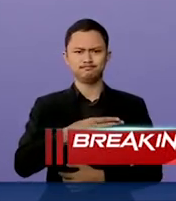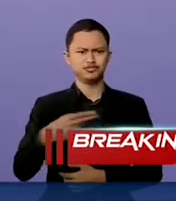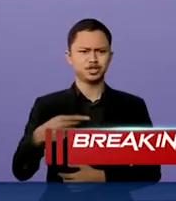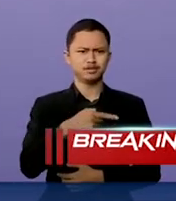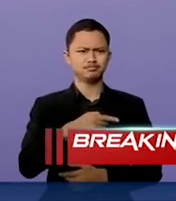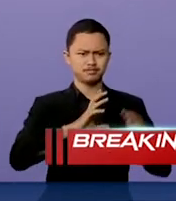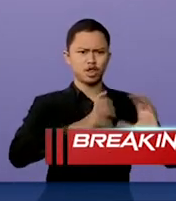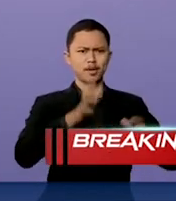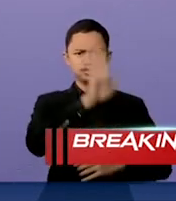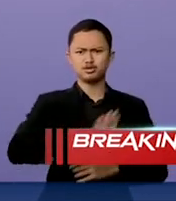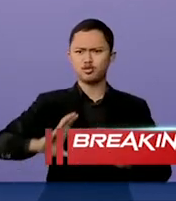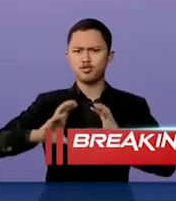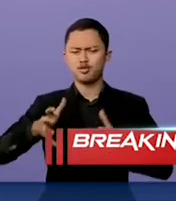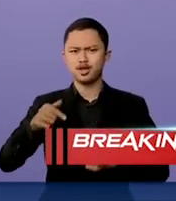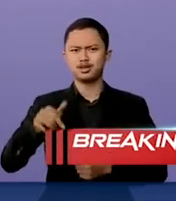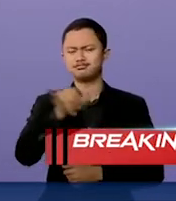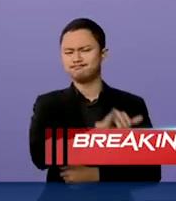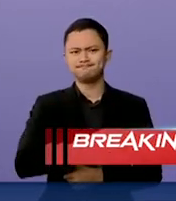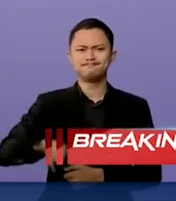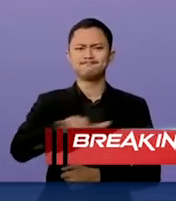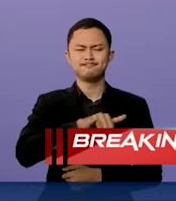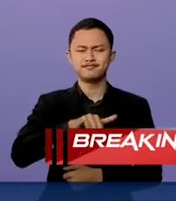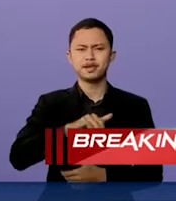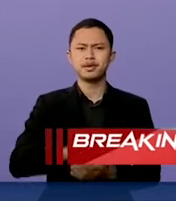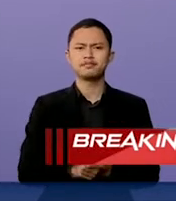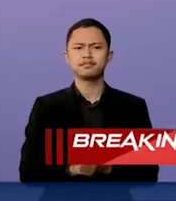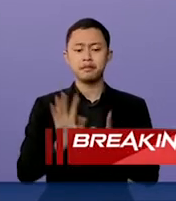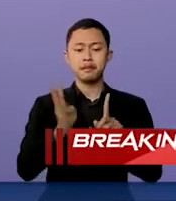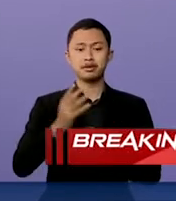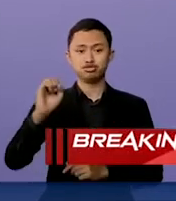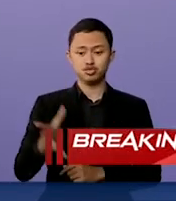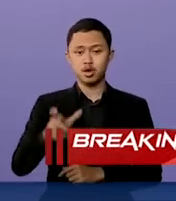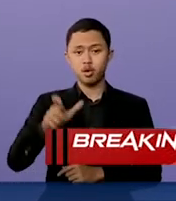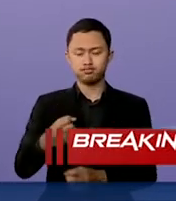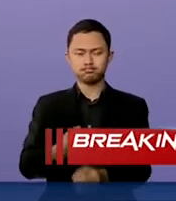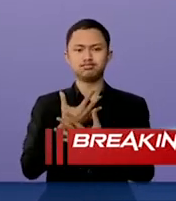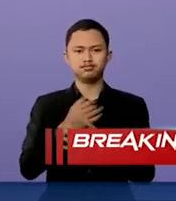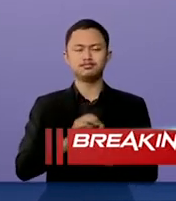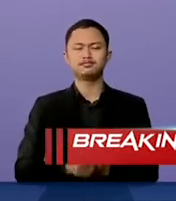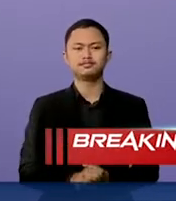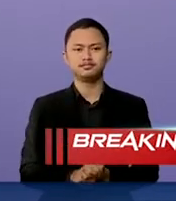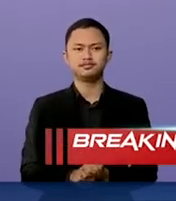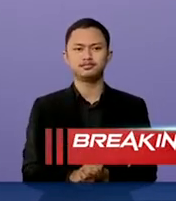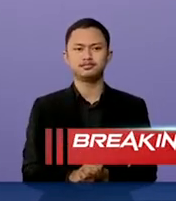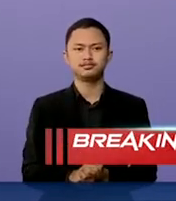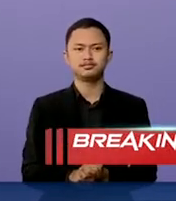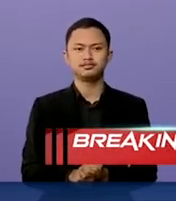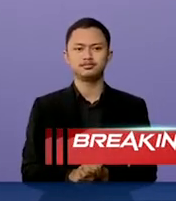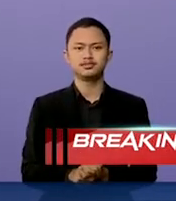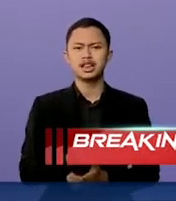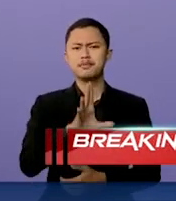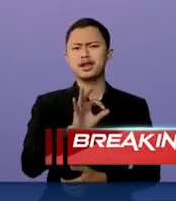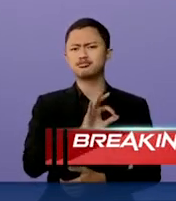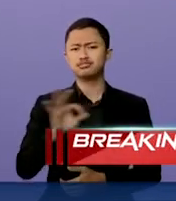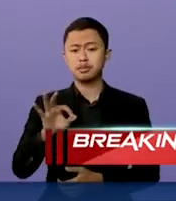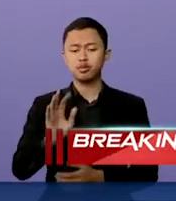di seluruh penjuru bumi lebih dari 14 juta orang terinfeksi coffee 19 lebih dari setengah juta diantara